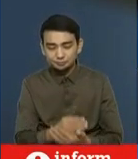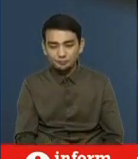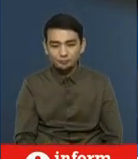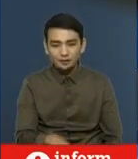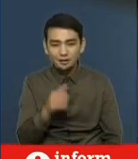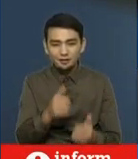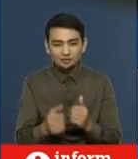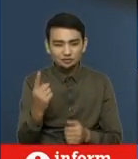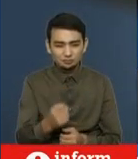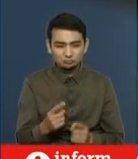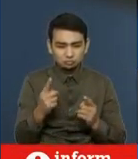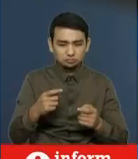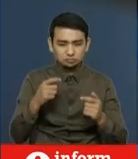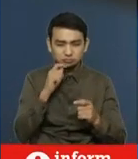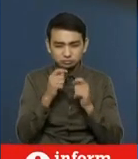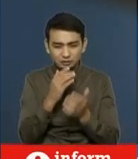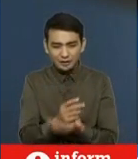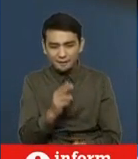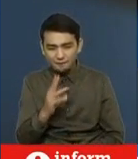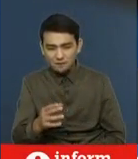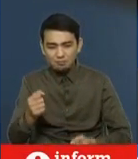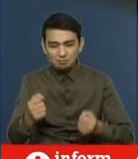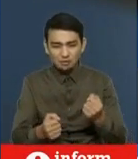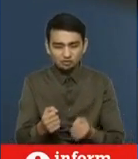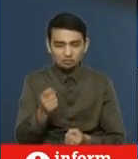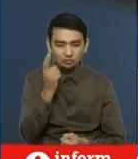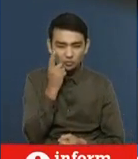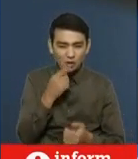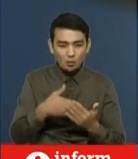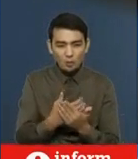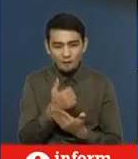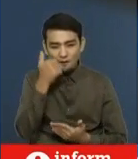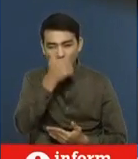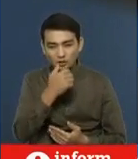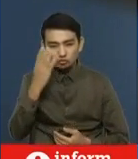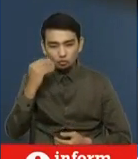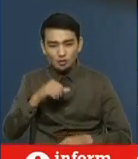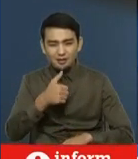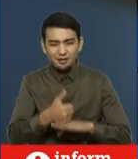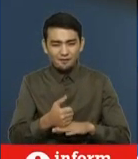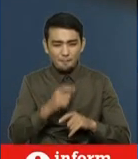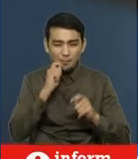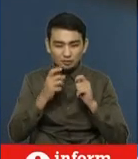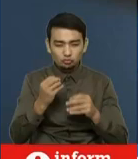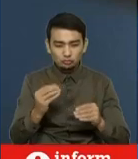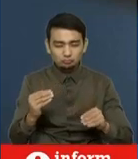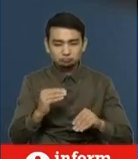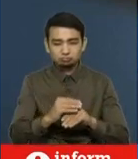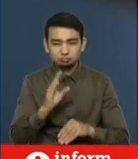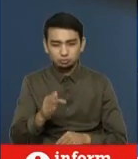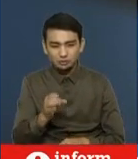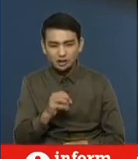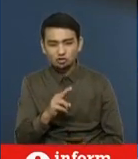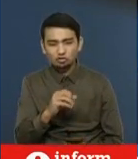разыгрывают крупные призы квартиру и автомобиль а к Новому году количество главных призов увеличится будут